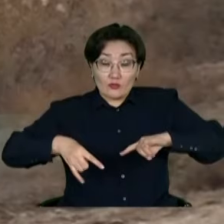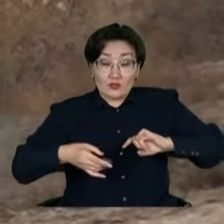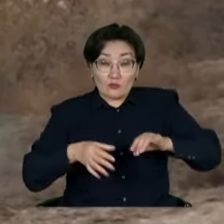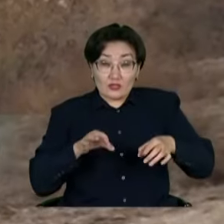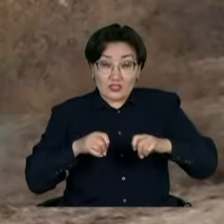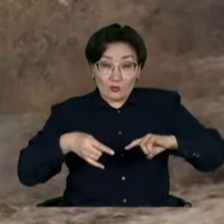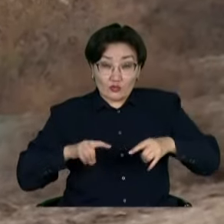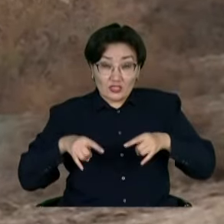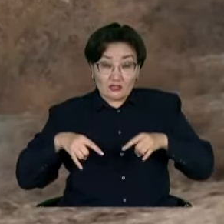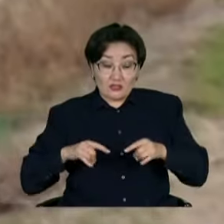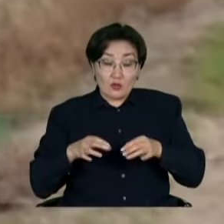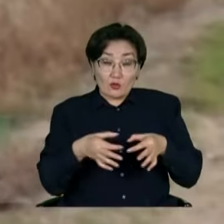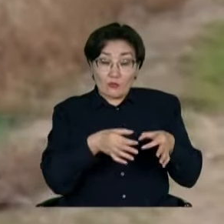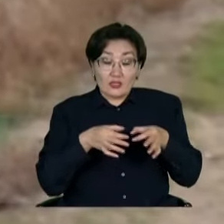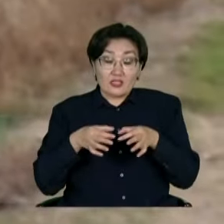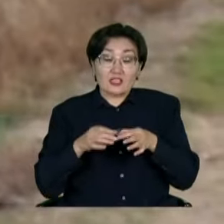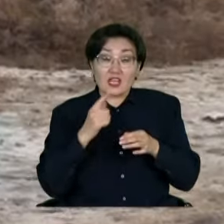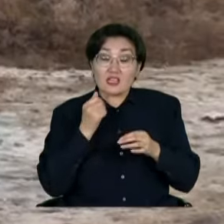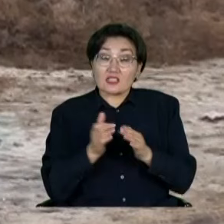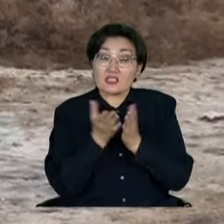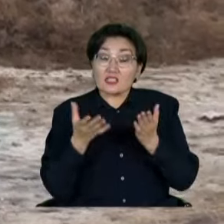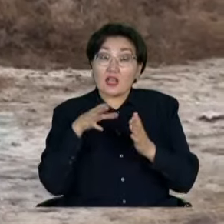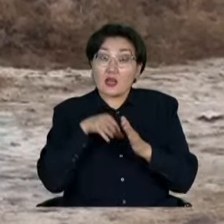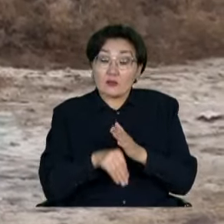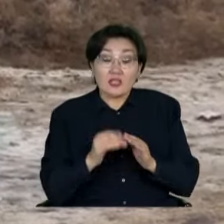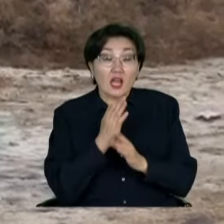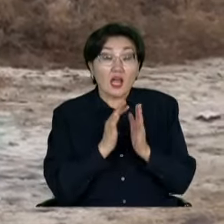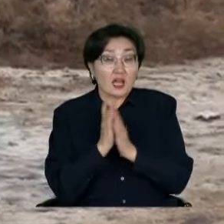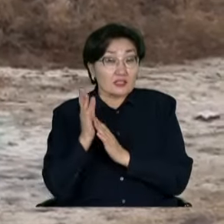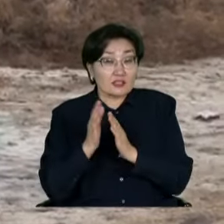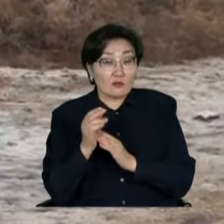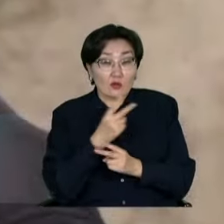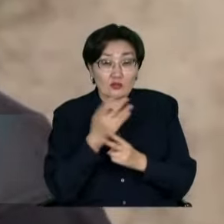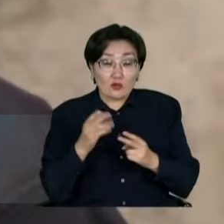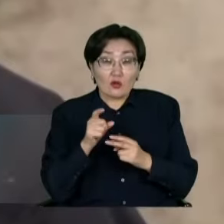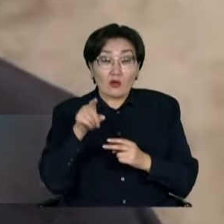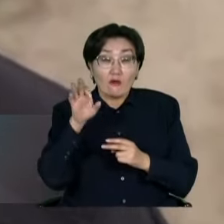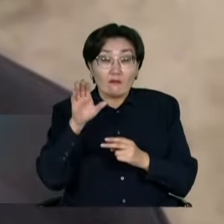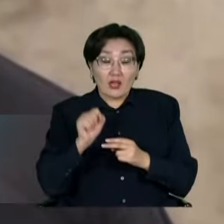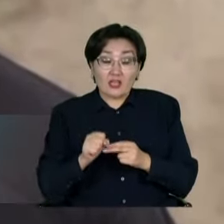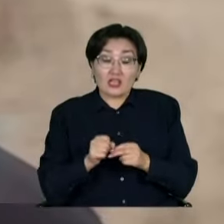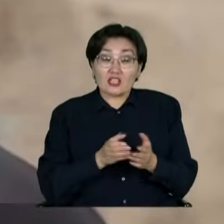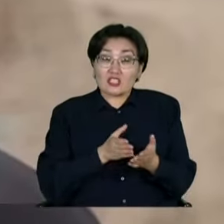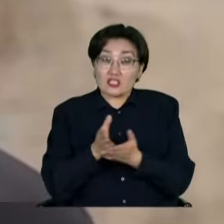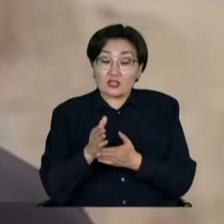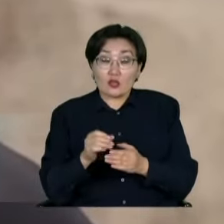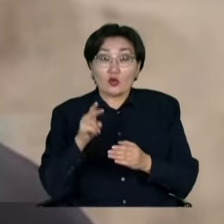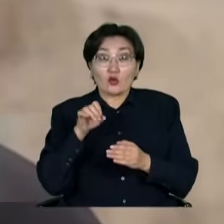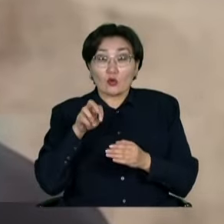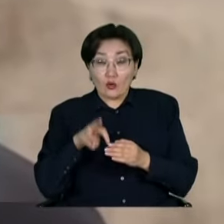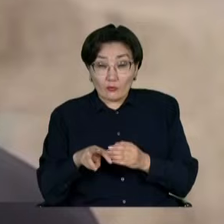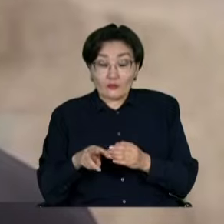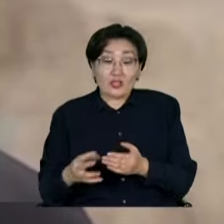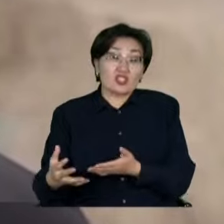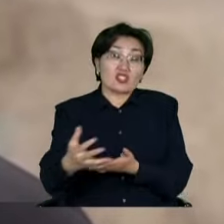текстемейді. Қызыл кітапқа кірген жыңғыл бар ма, тораңғыл бар ма, онысына да қарап атқан жоқ. Қобалар кіреді, құмалып шығып жатыр осы жақтан. Ағашты да қырқып